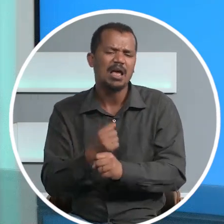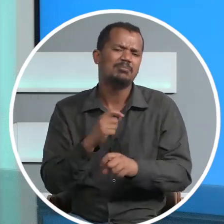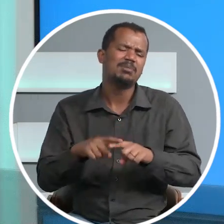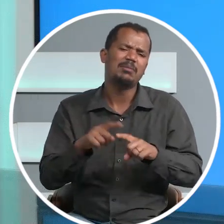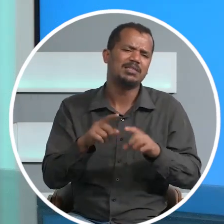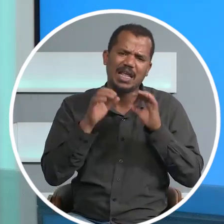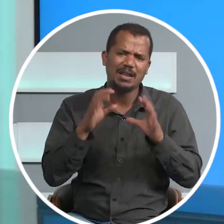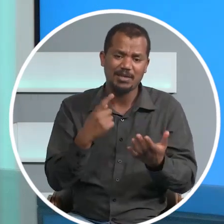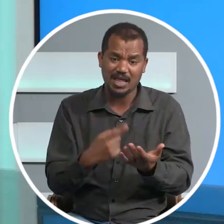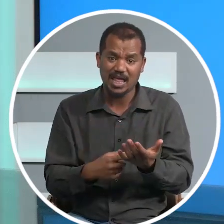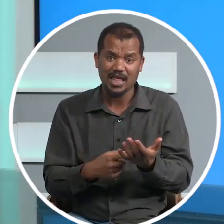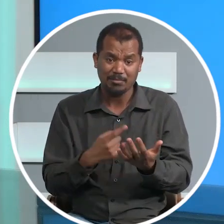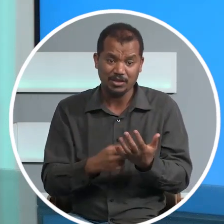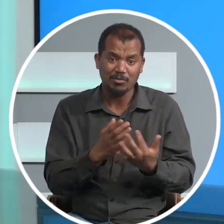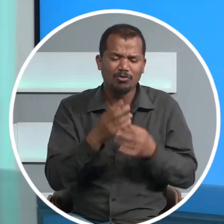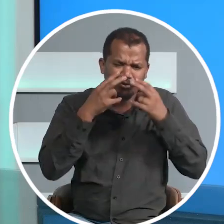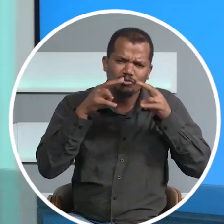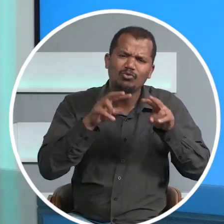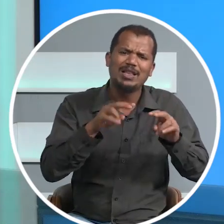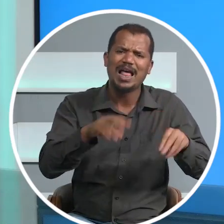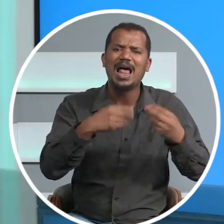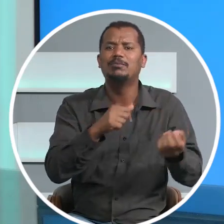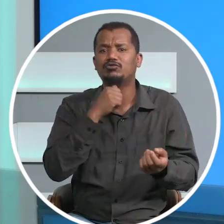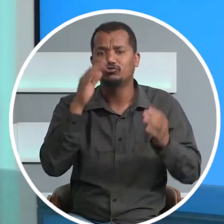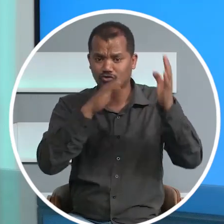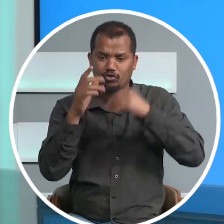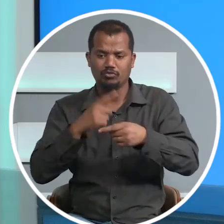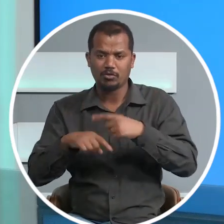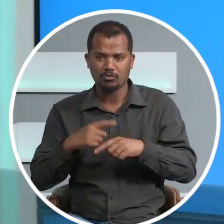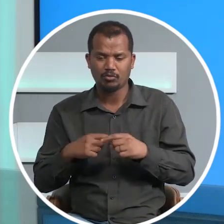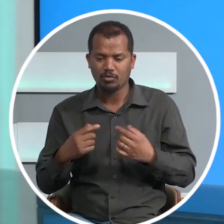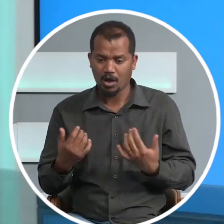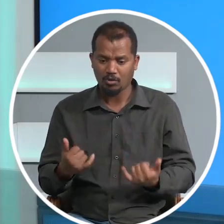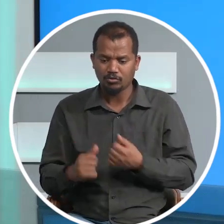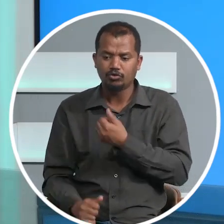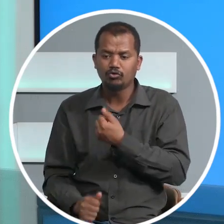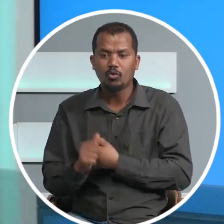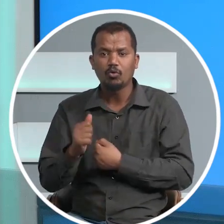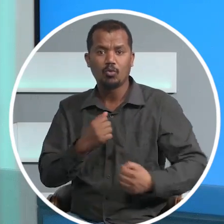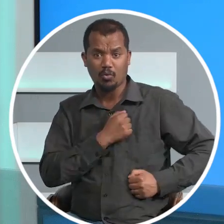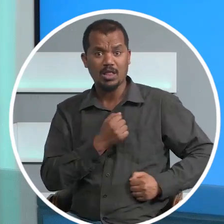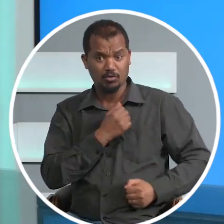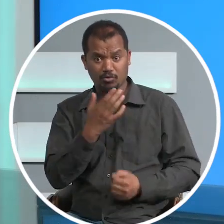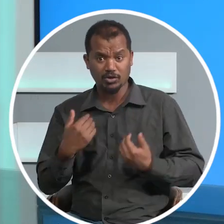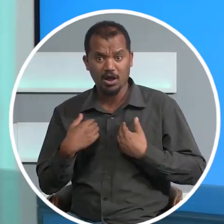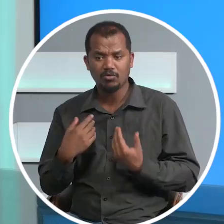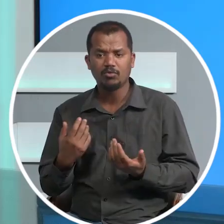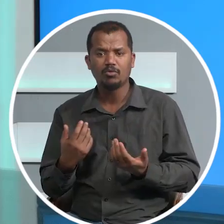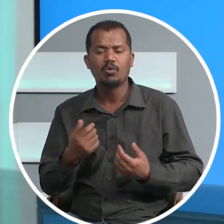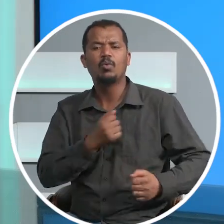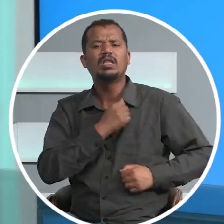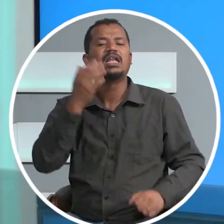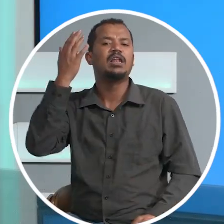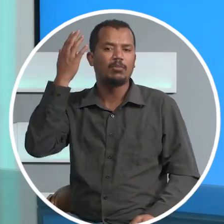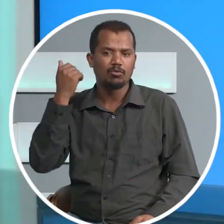አላለም። ይሄ ሁሉ ምንድን ነው እንግዲህ በዚህ በኩል ትኩረት አለመምጣቱ። አሁን ችግሮች መጡ። አሁን የተጎዱ ወታደሮች አሉ። እነዚህ ደግሞ